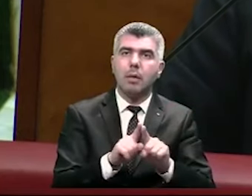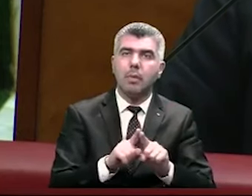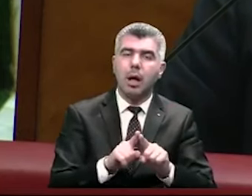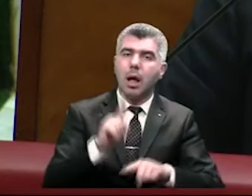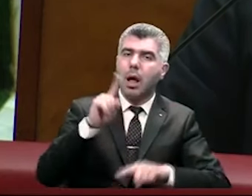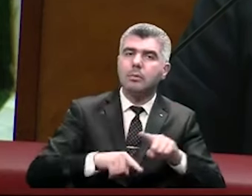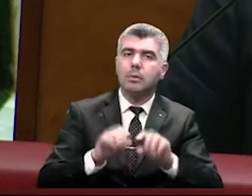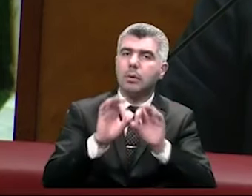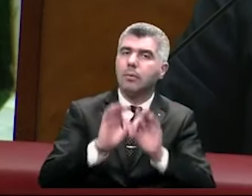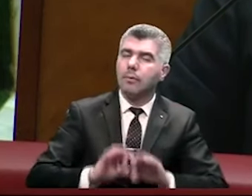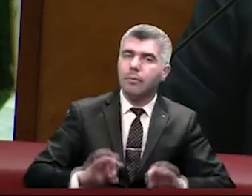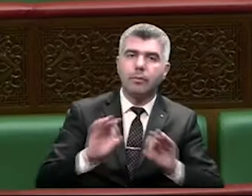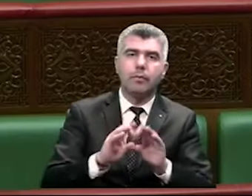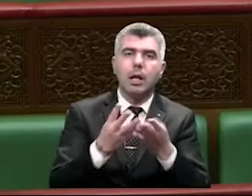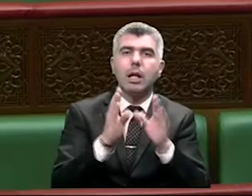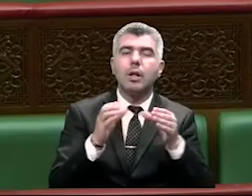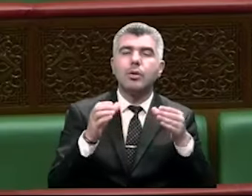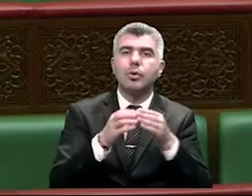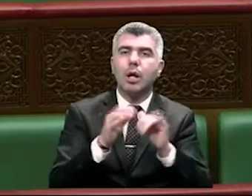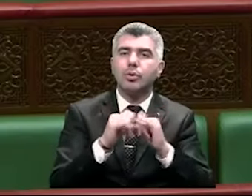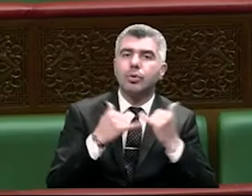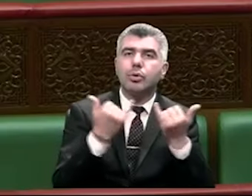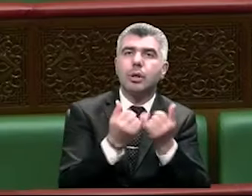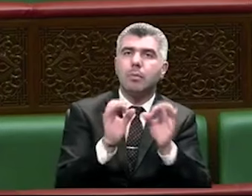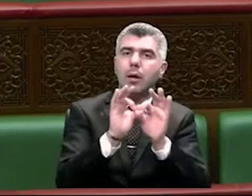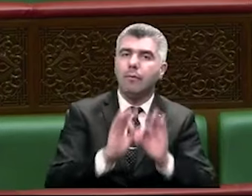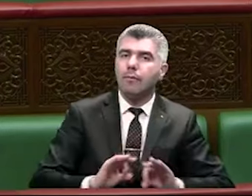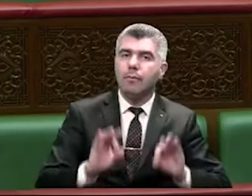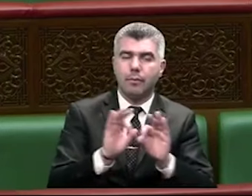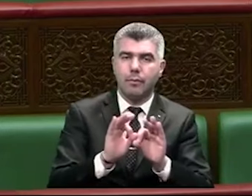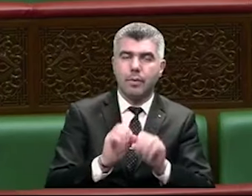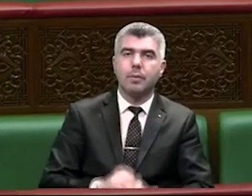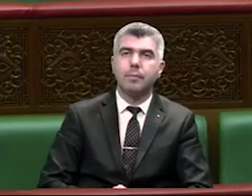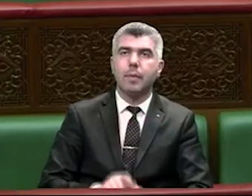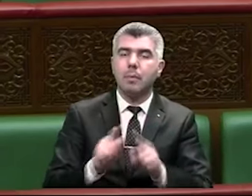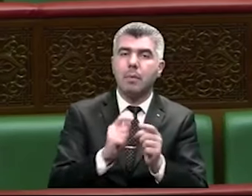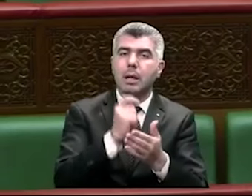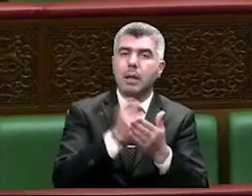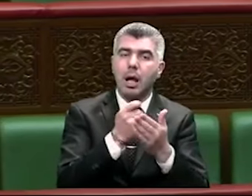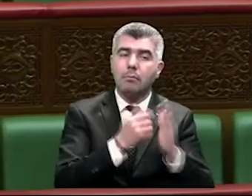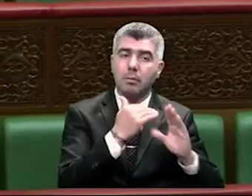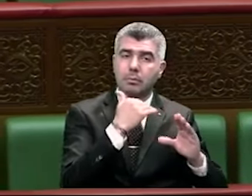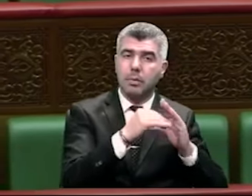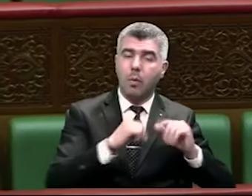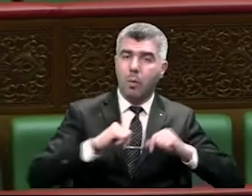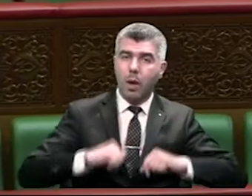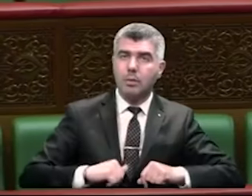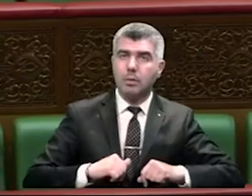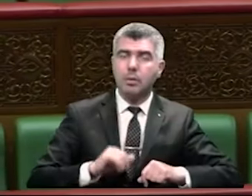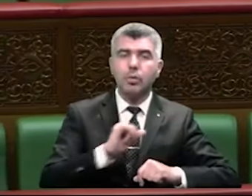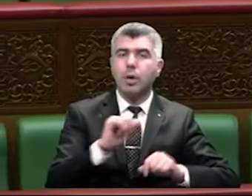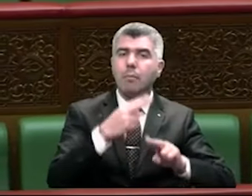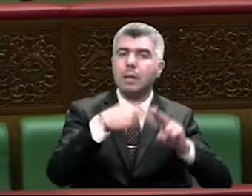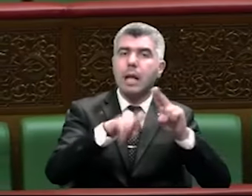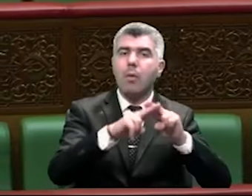لان الاجتماعات واللجان ديالكم ما بقاش ح ذك اللجنه اللي كانت كبت في هدشي ما بقات شاي حتى الطلبات اللي كتحط لكم سيد الوزير ماش ماكينش